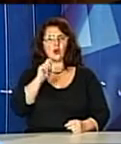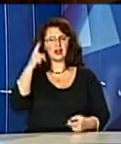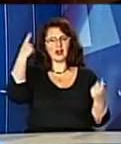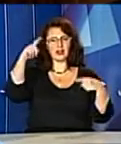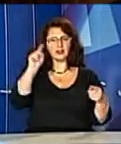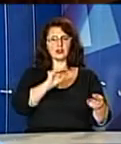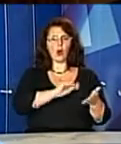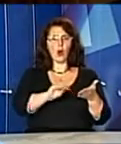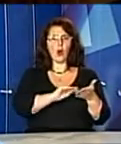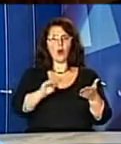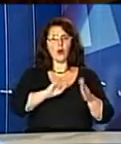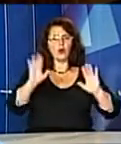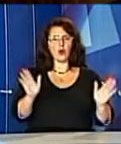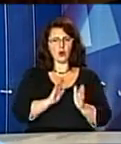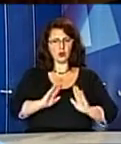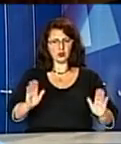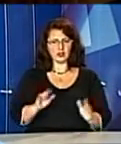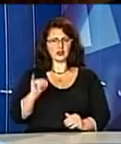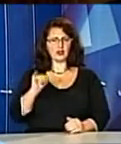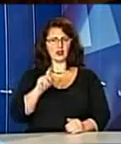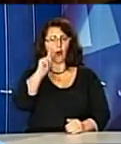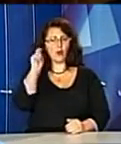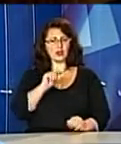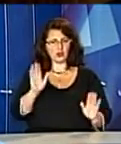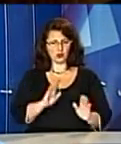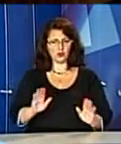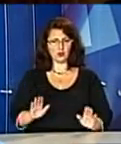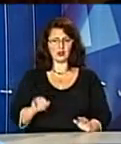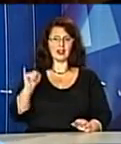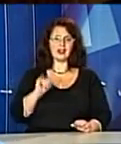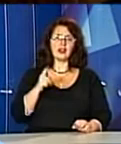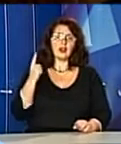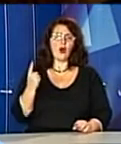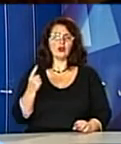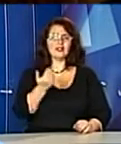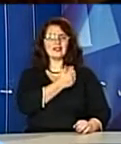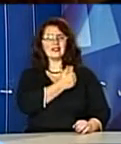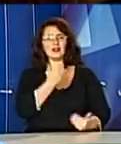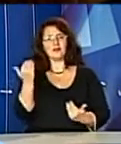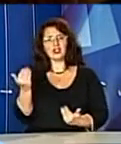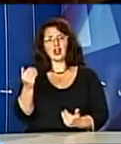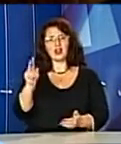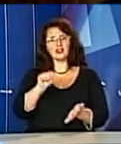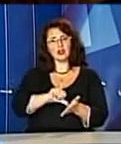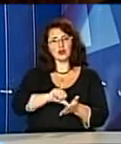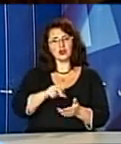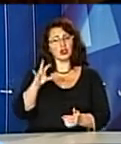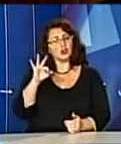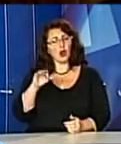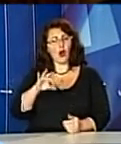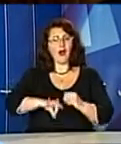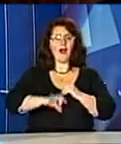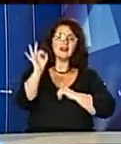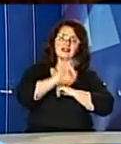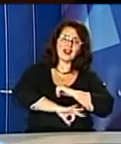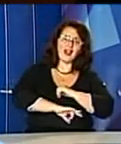обов'язково пропагувати українських композиторів і українську музику. І один твір на за бажанням учасника, але